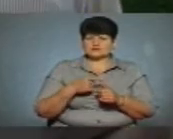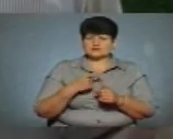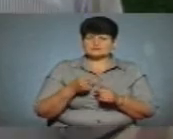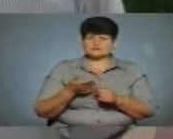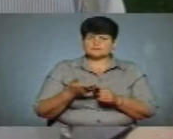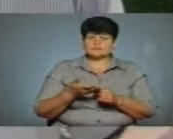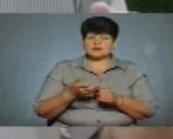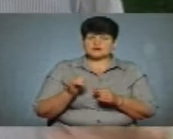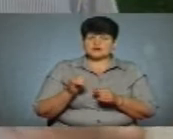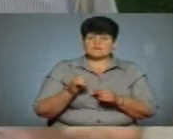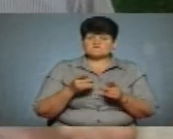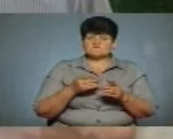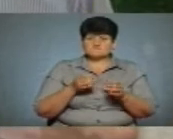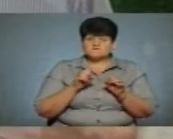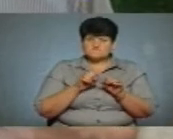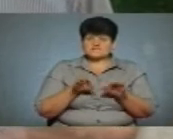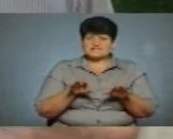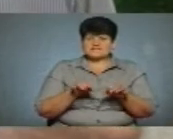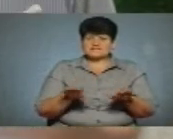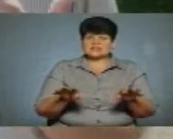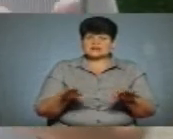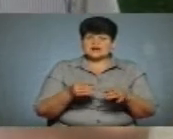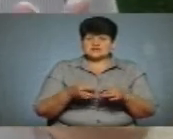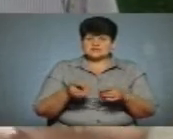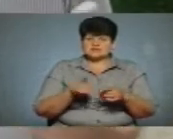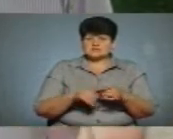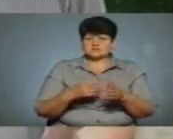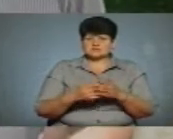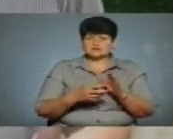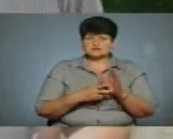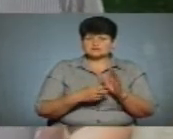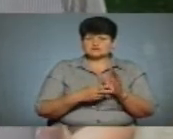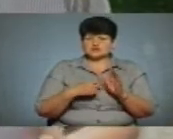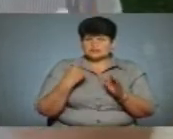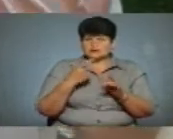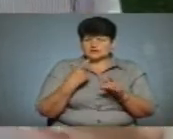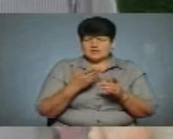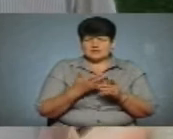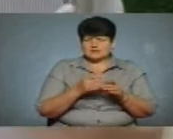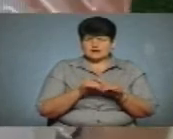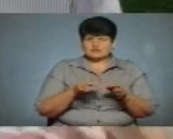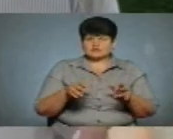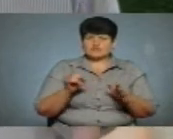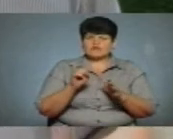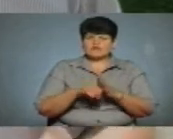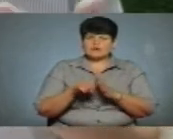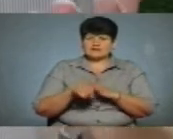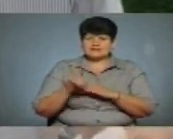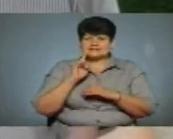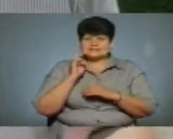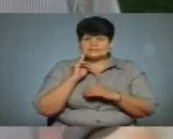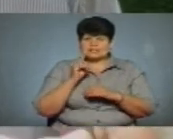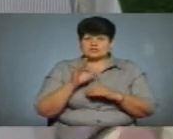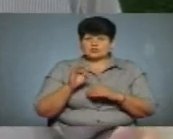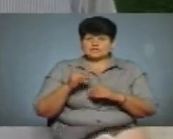А виділення цих синьо-зелених водоростей, це приблизно 700 індивідуальних речовин, вони вбивають зелені водорості,